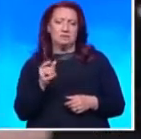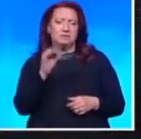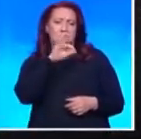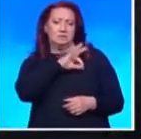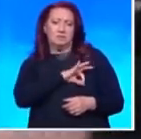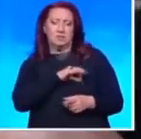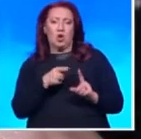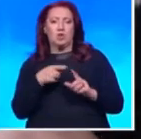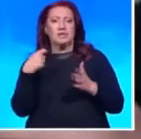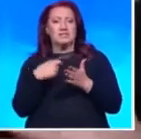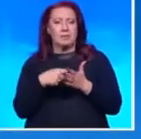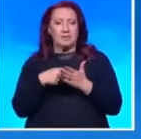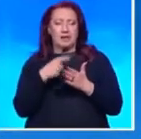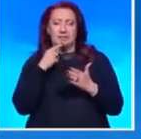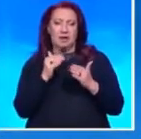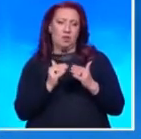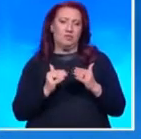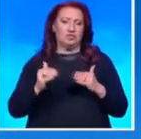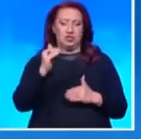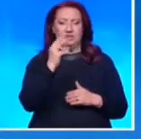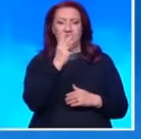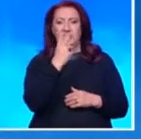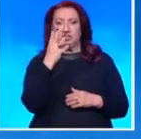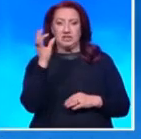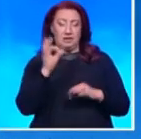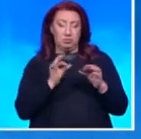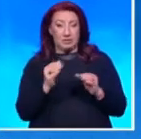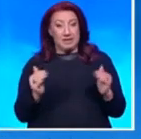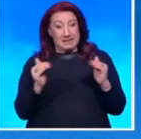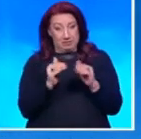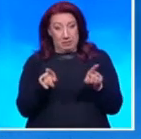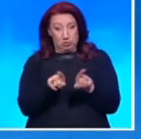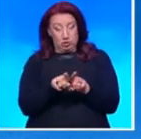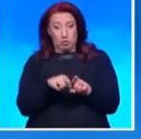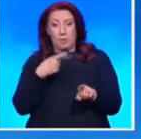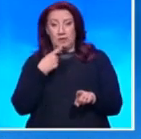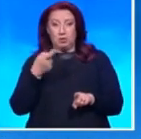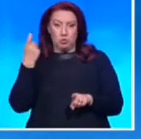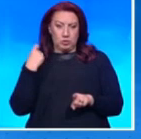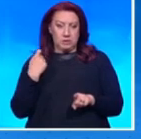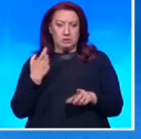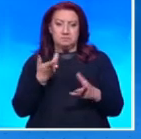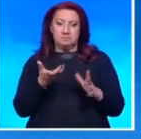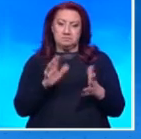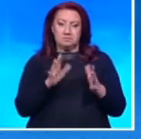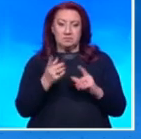над 24% първото три месече спрямо същото на миналата година. В пари това е скок